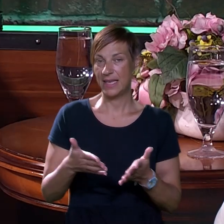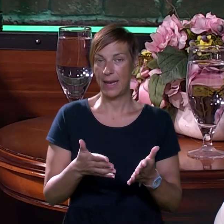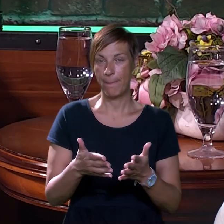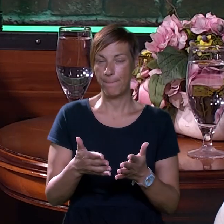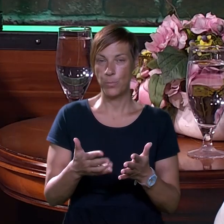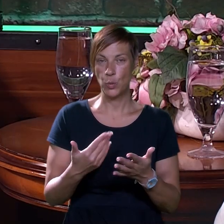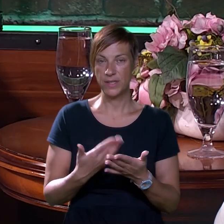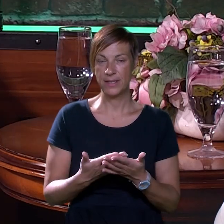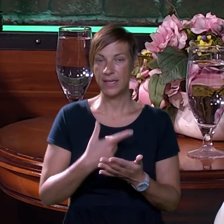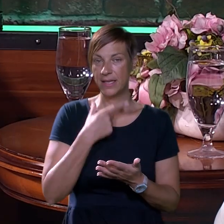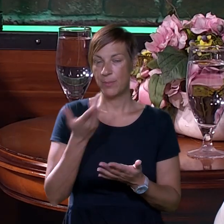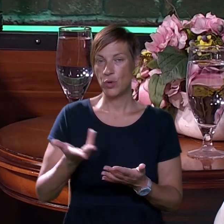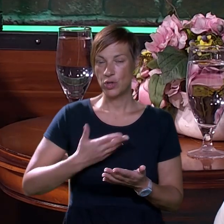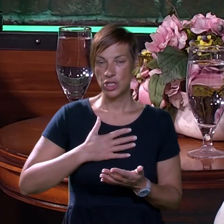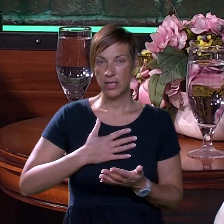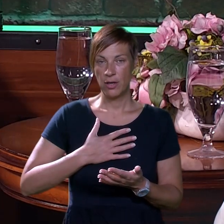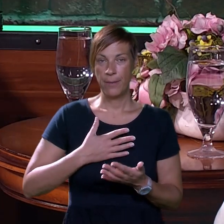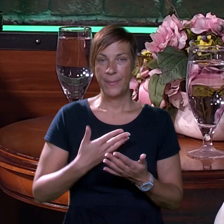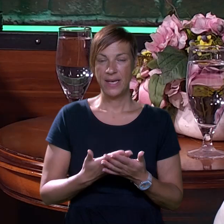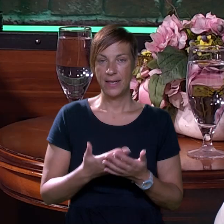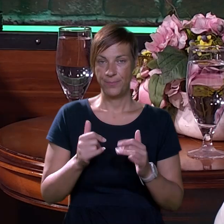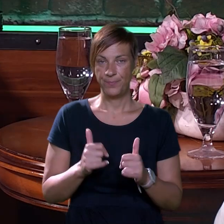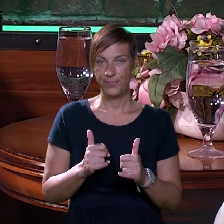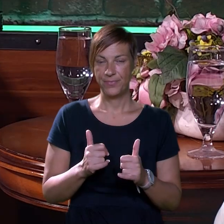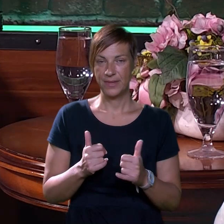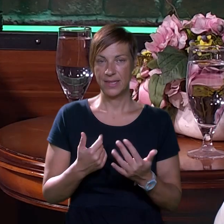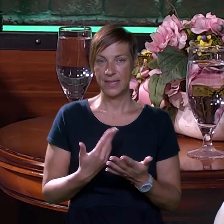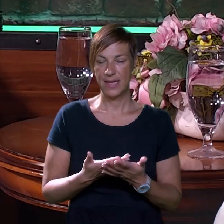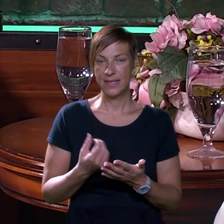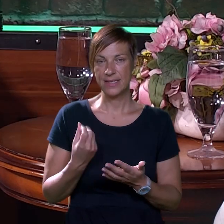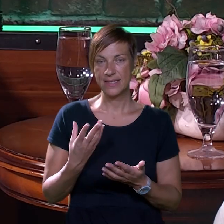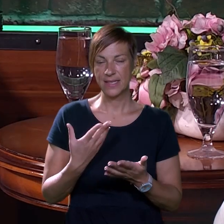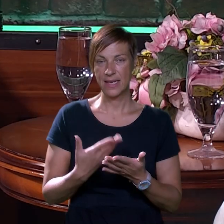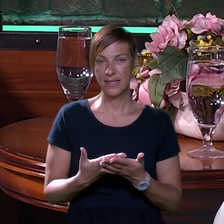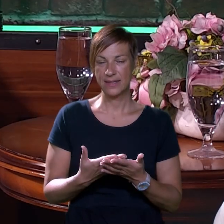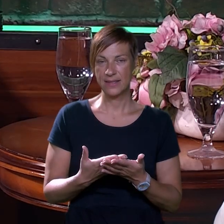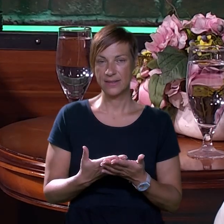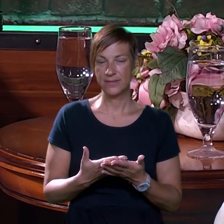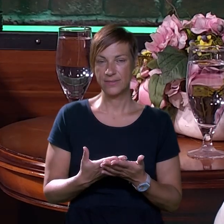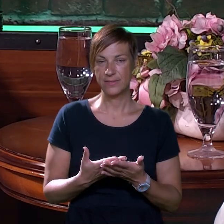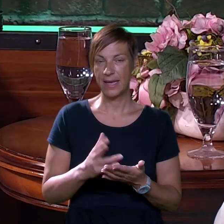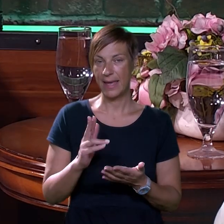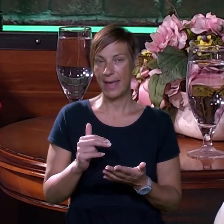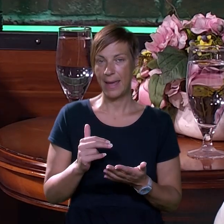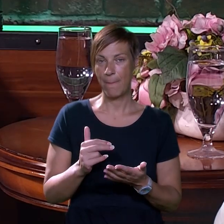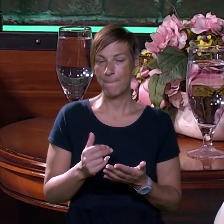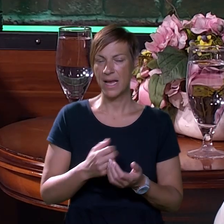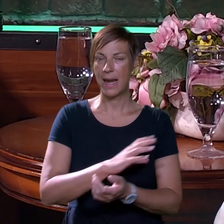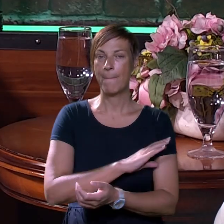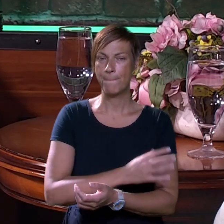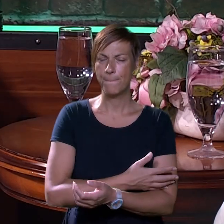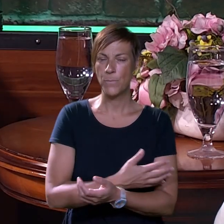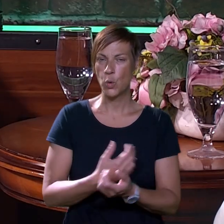put da Bog dođe do mene. Danas, kada bih imala nekakvu